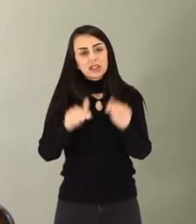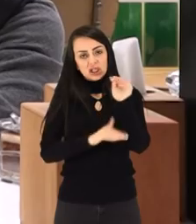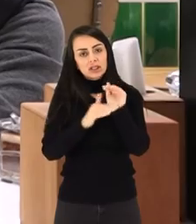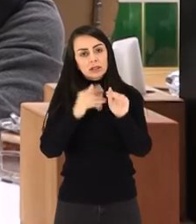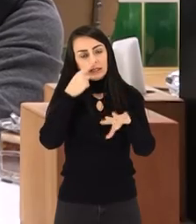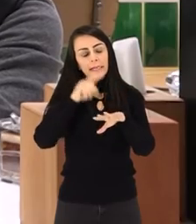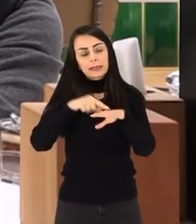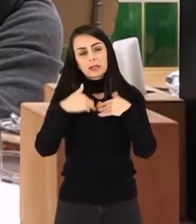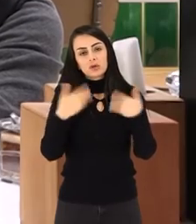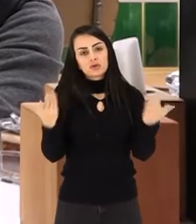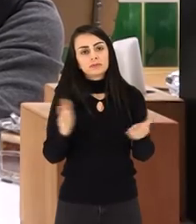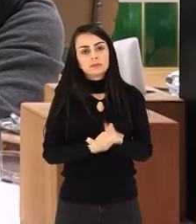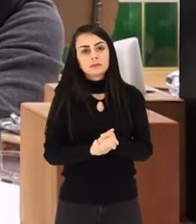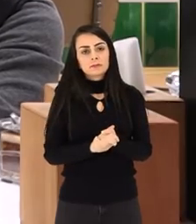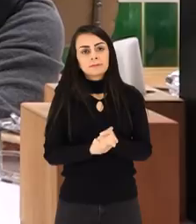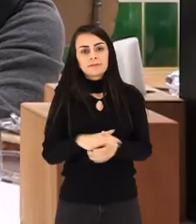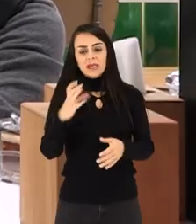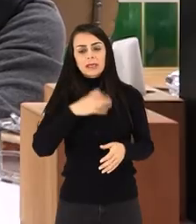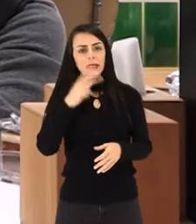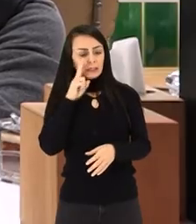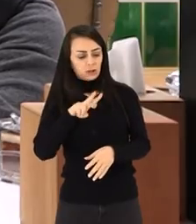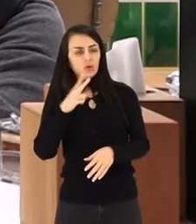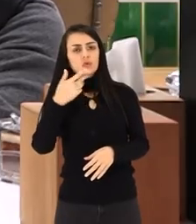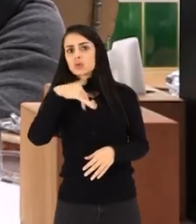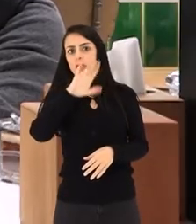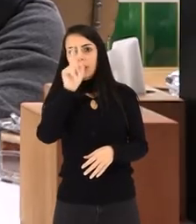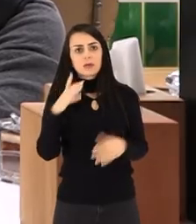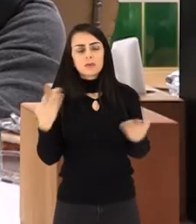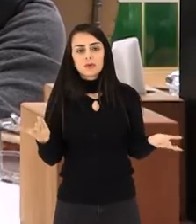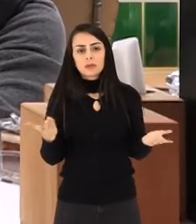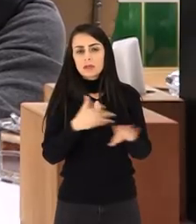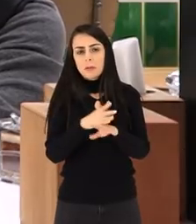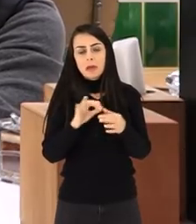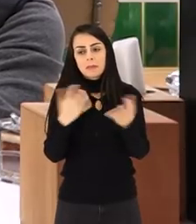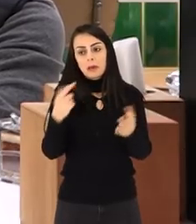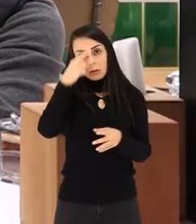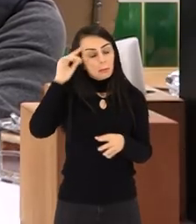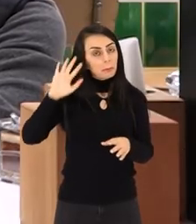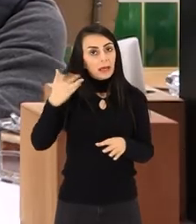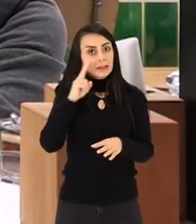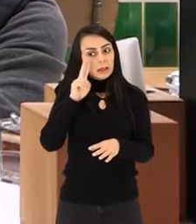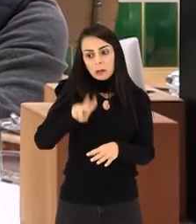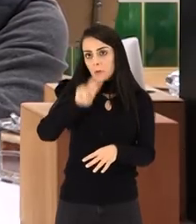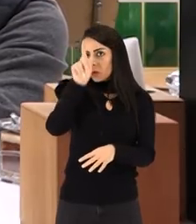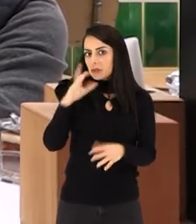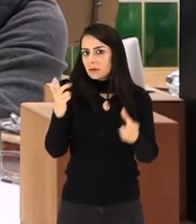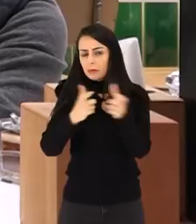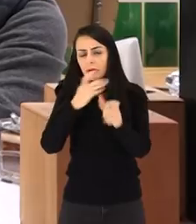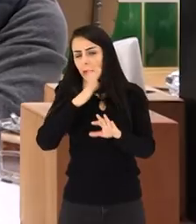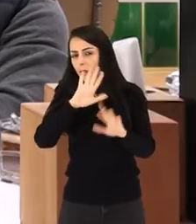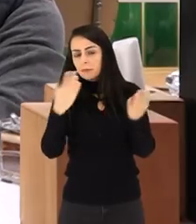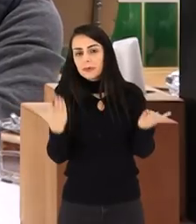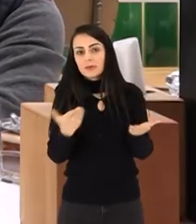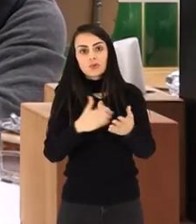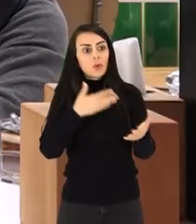Niye göstermiyorlar sence kendilerini? Belki de gösteriyorlar, nereden biliyoruz yani. Bak sohbet gitgide tehlikeli bir hale almaya